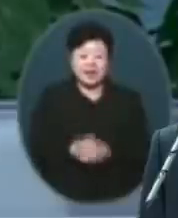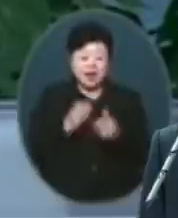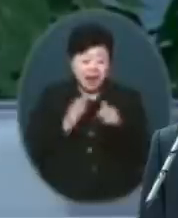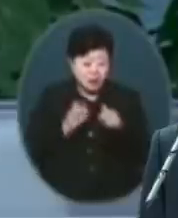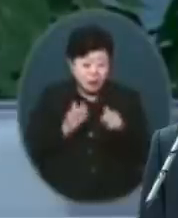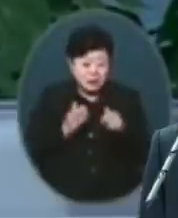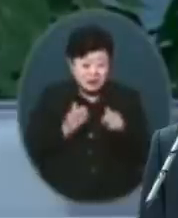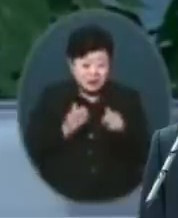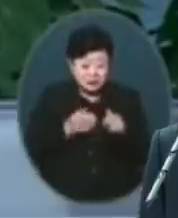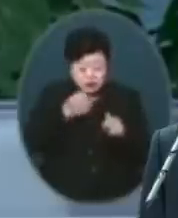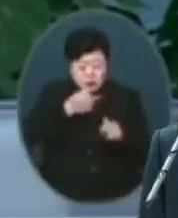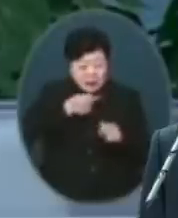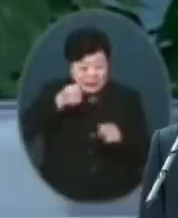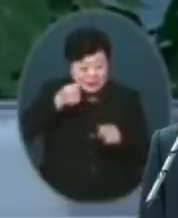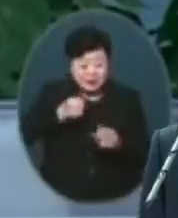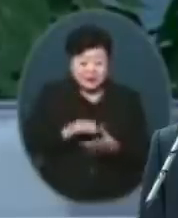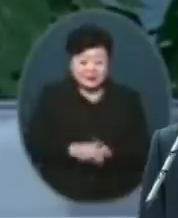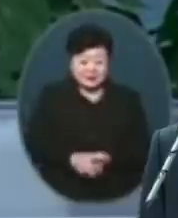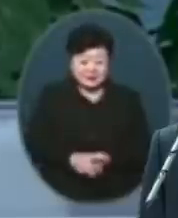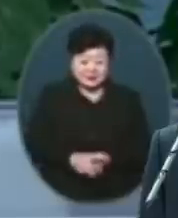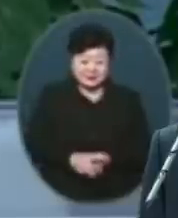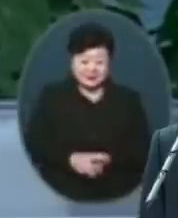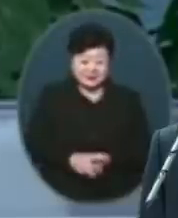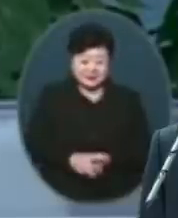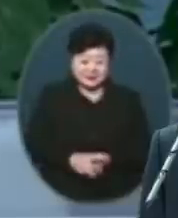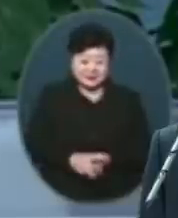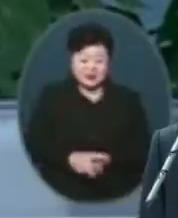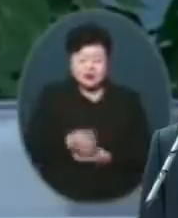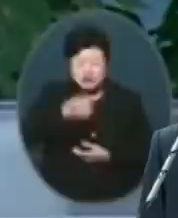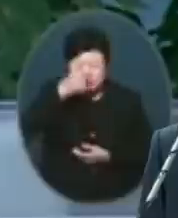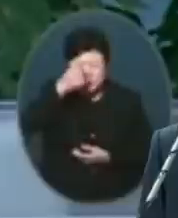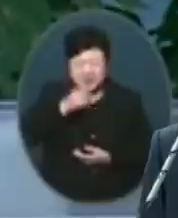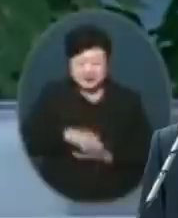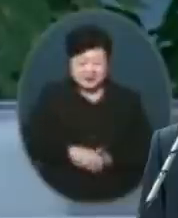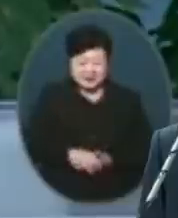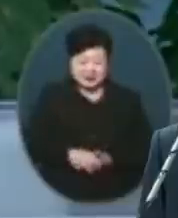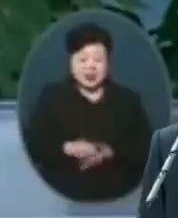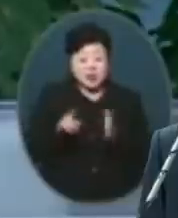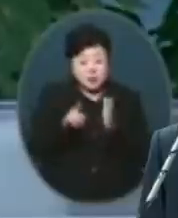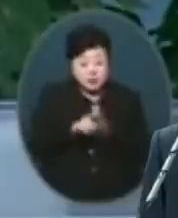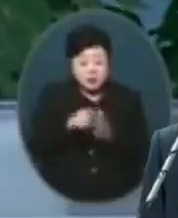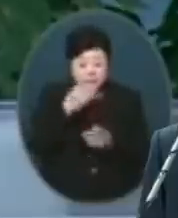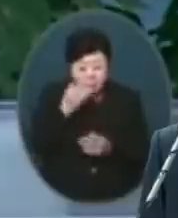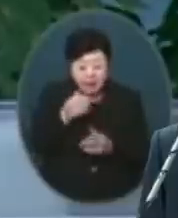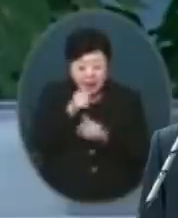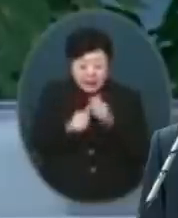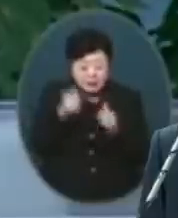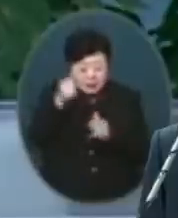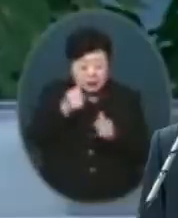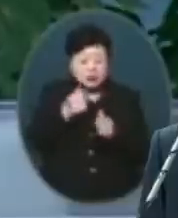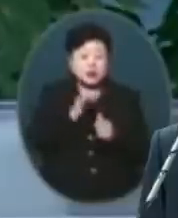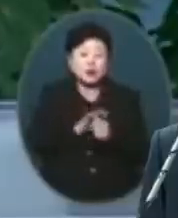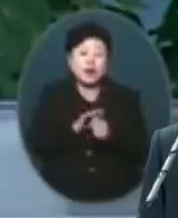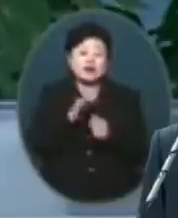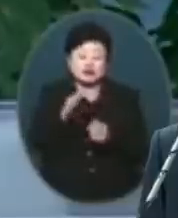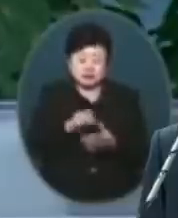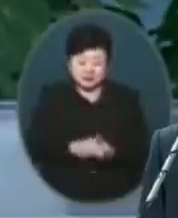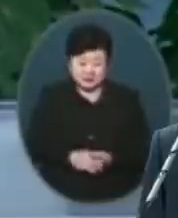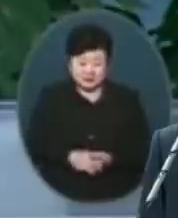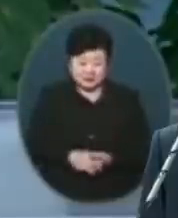간구하면서 꿈을 꾸면 그 꿈을 믿을 수 있도록 하나님이 성령으로 도와주시고